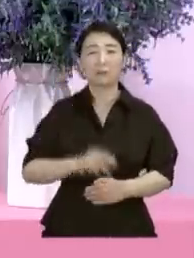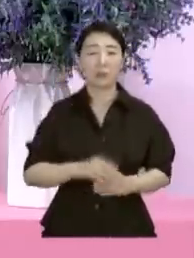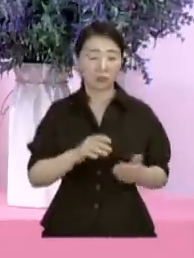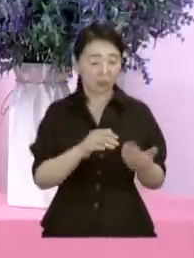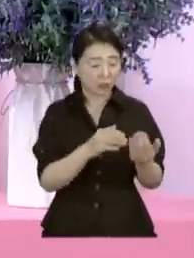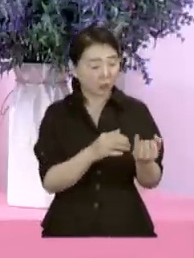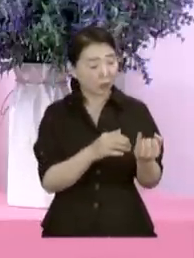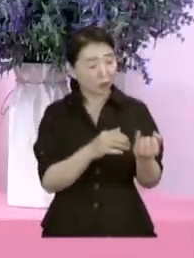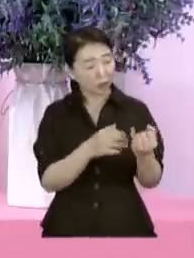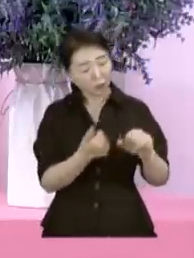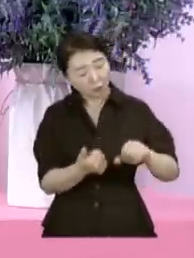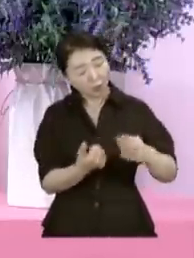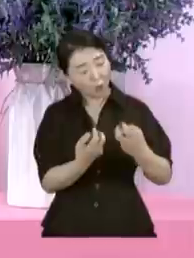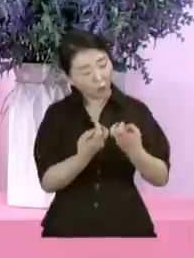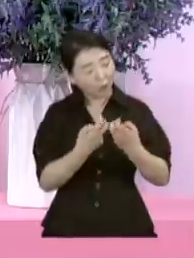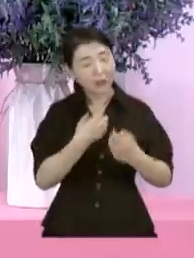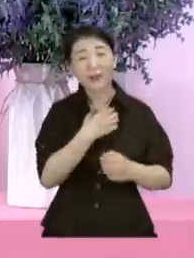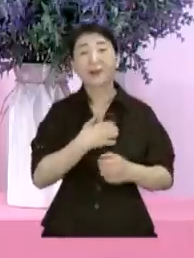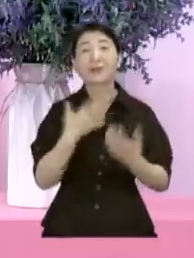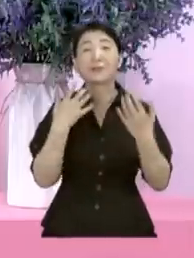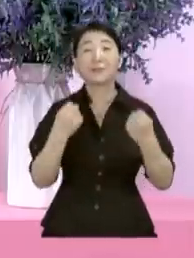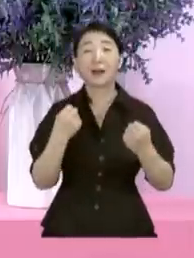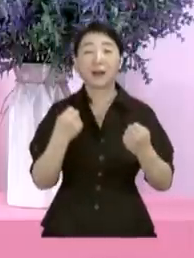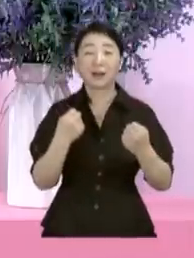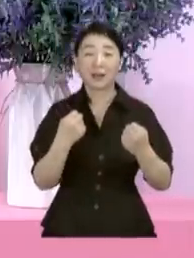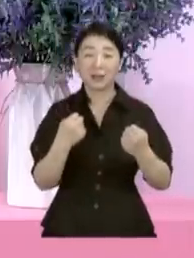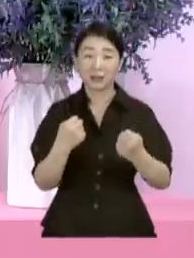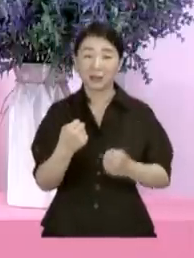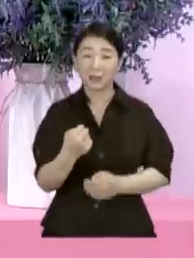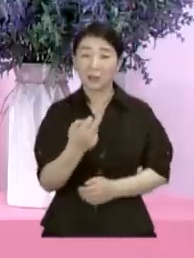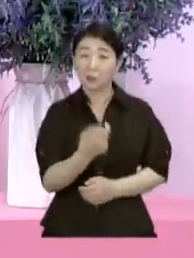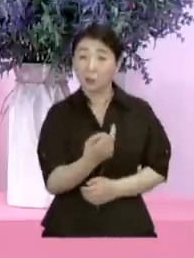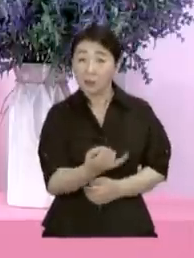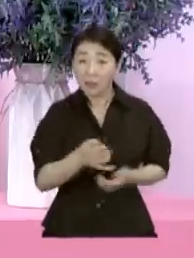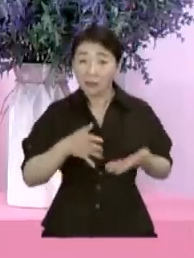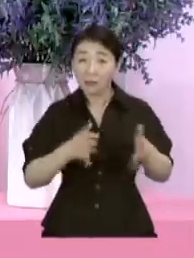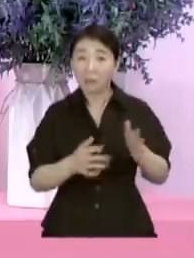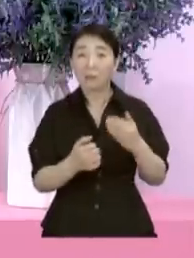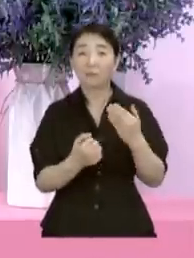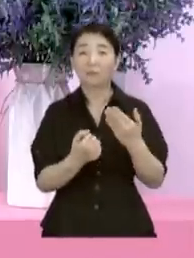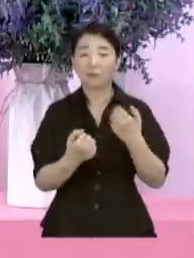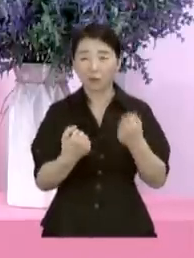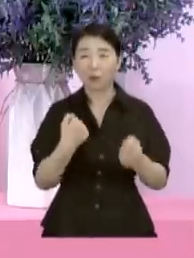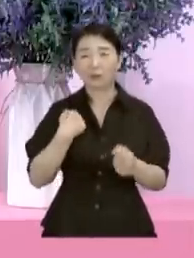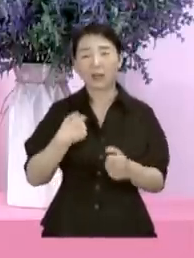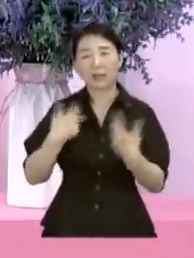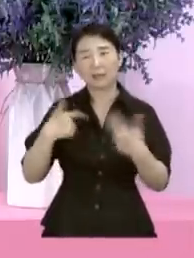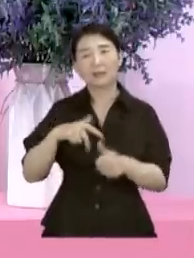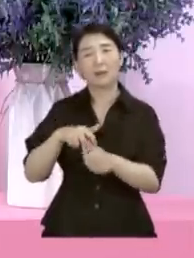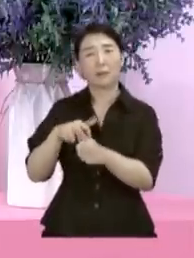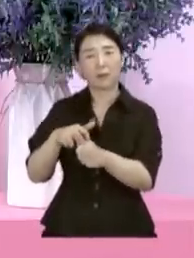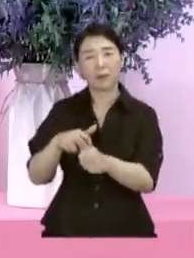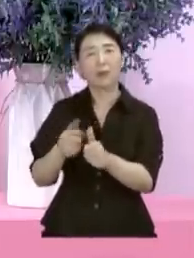얘가 혹시 죽으면 어떡하나 걱정을 하시고 그래서 예. 동생들이 태어났음에도 불구하고 이렇게 업어서